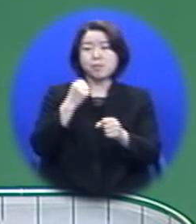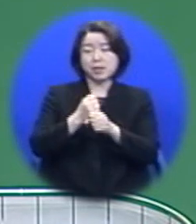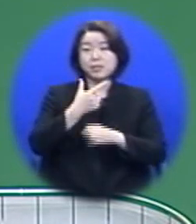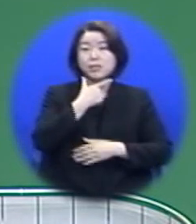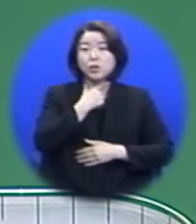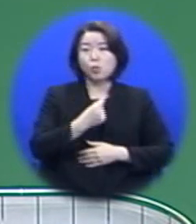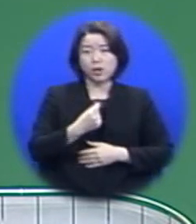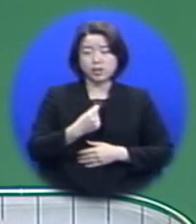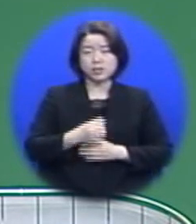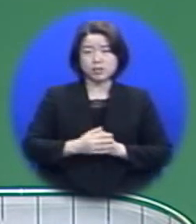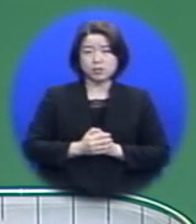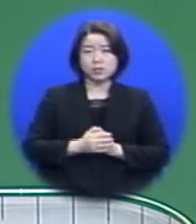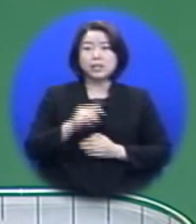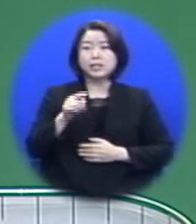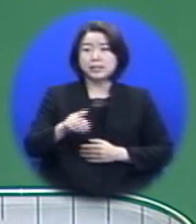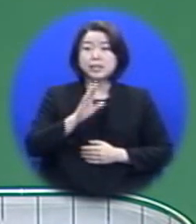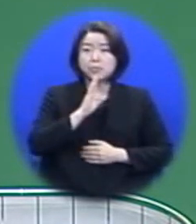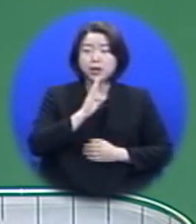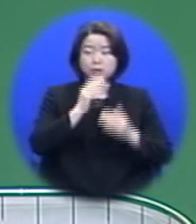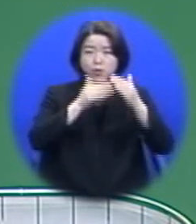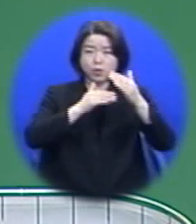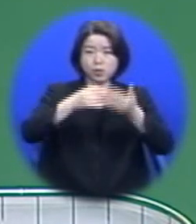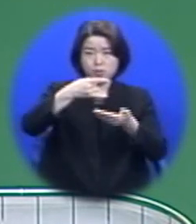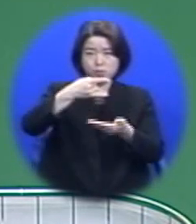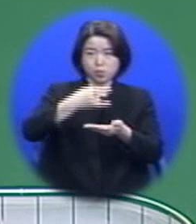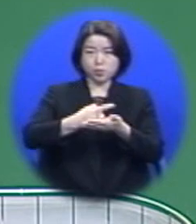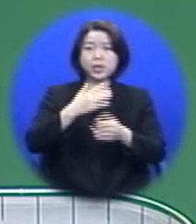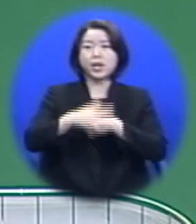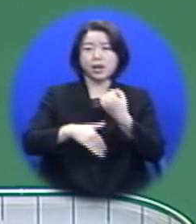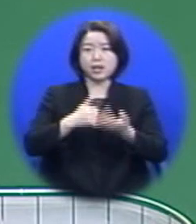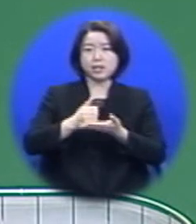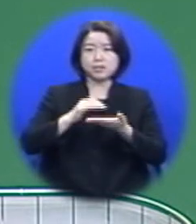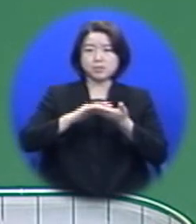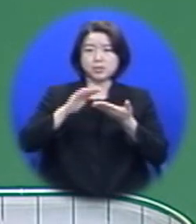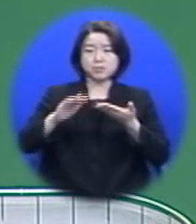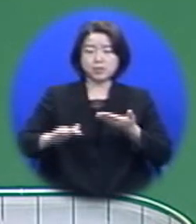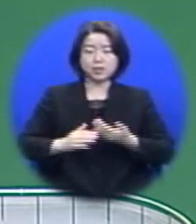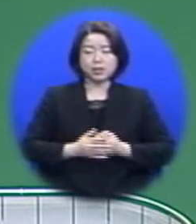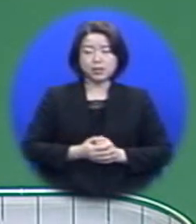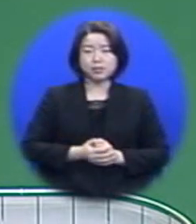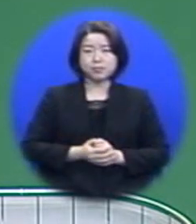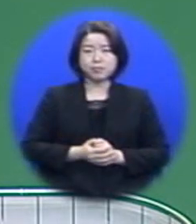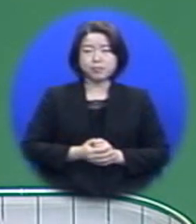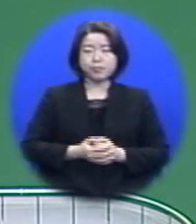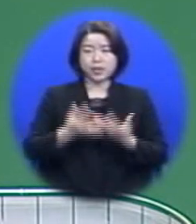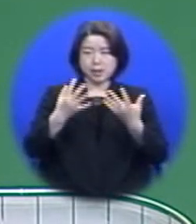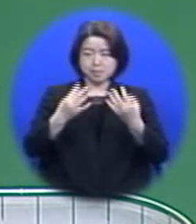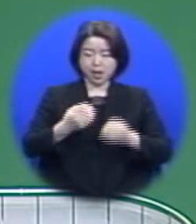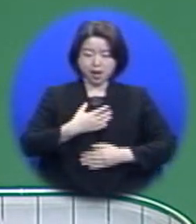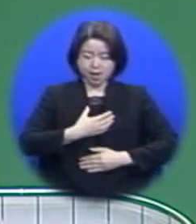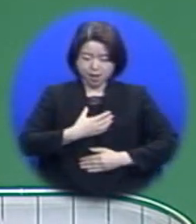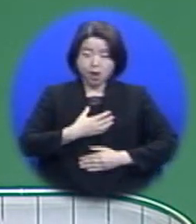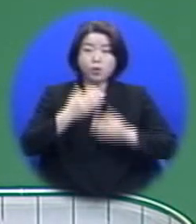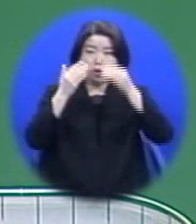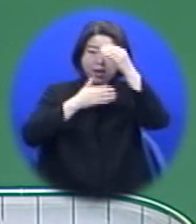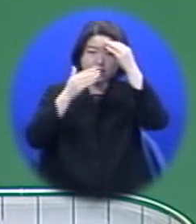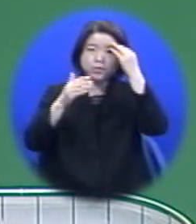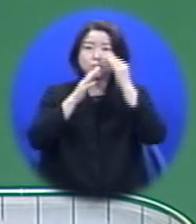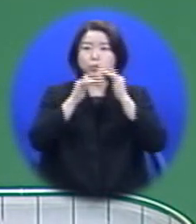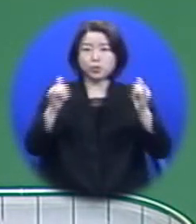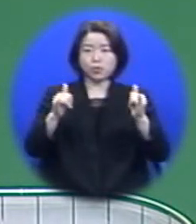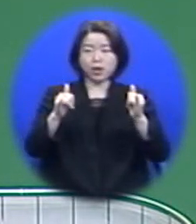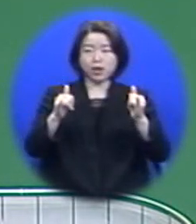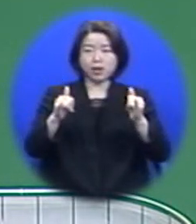원하십니다 그게 바로 공의의 하나님이십니다 많은 경건한 성도들이